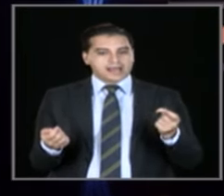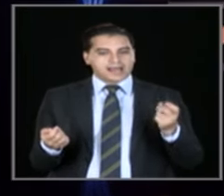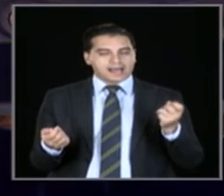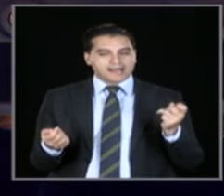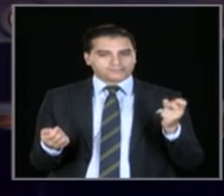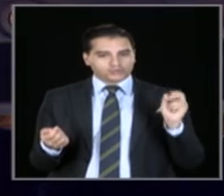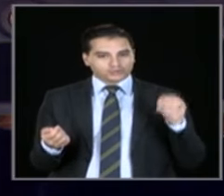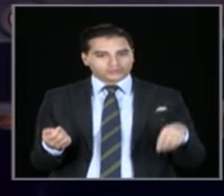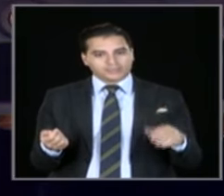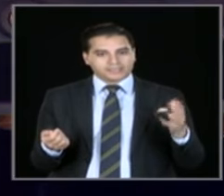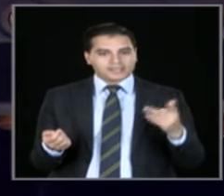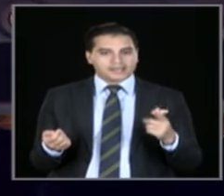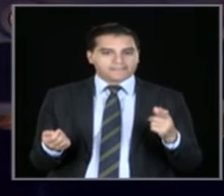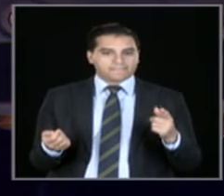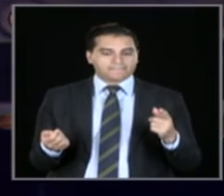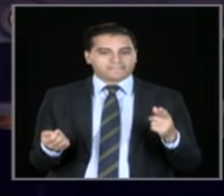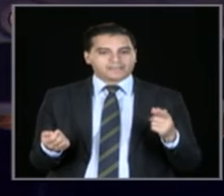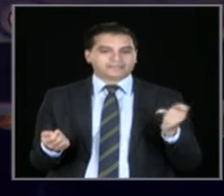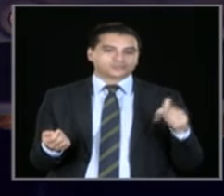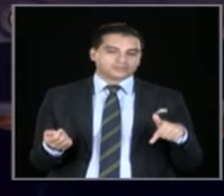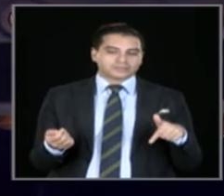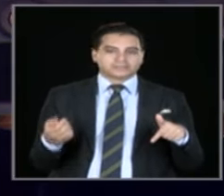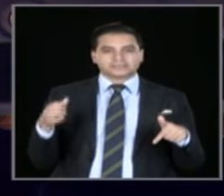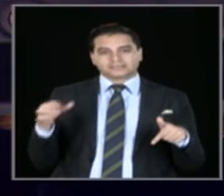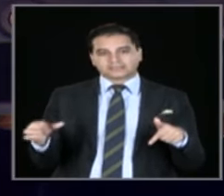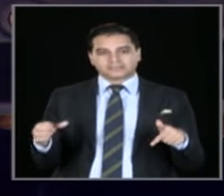65 و25 ترجعوا تاني في المباراة. تمام.